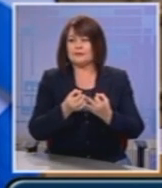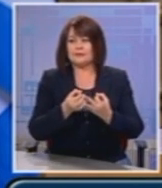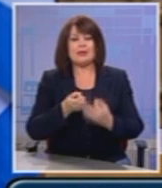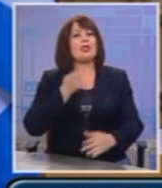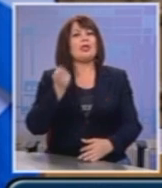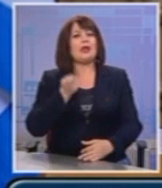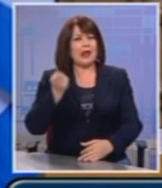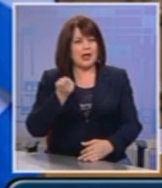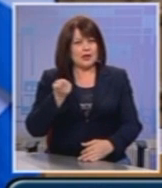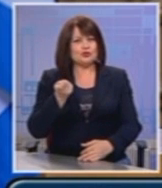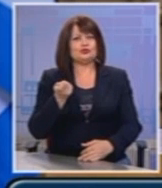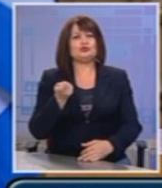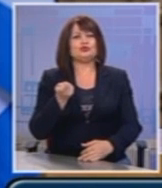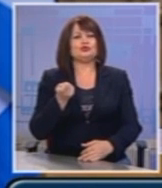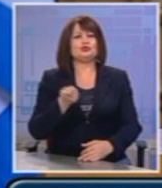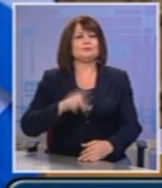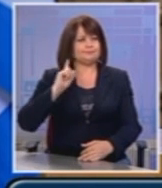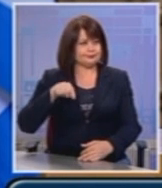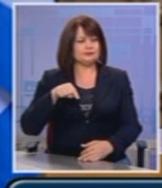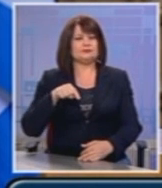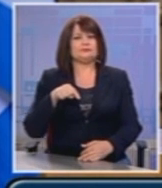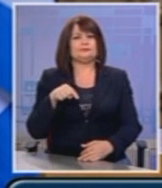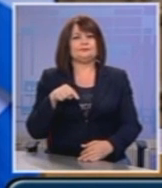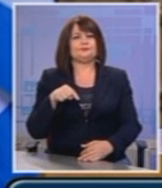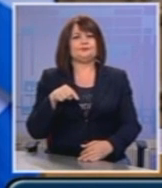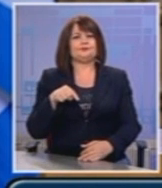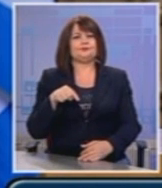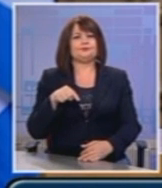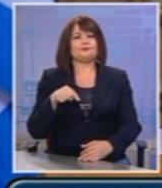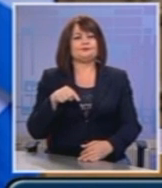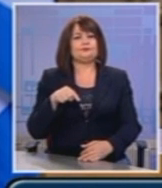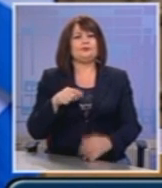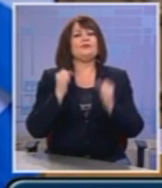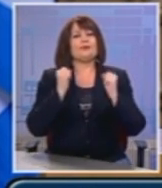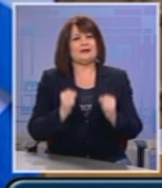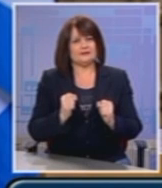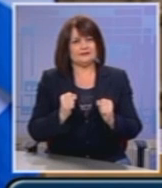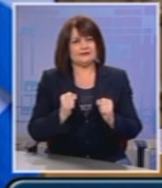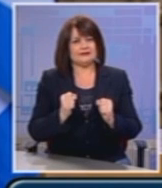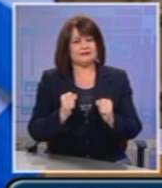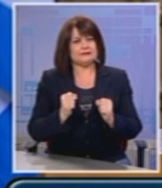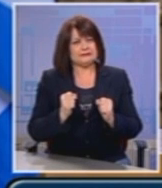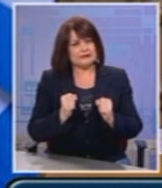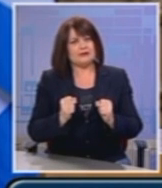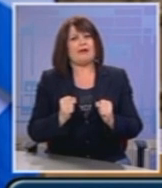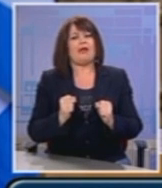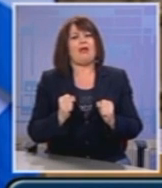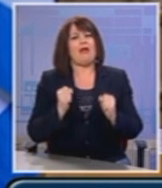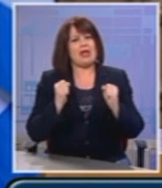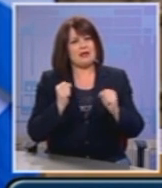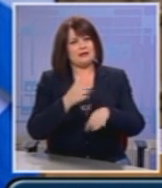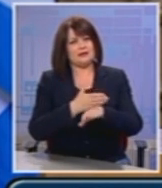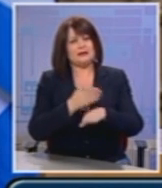χρέος αυτό παραβίασε και παραβιάζει θεμελι εγγυήσεις και του